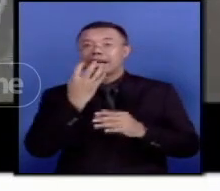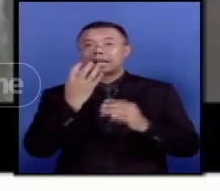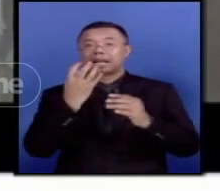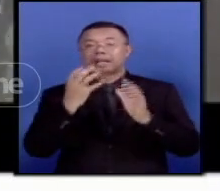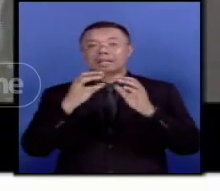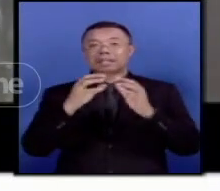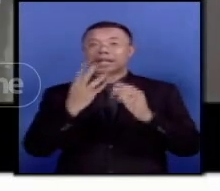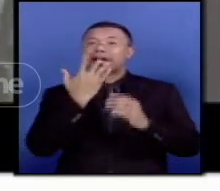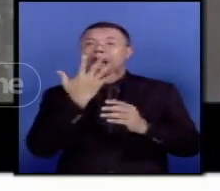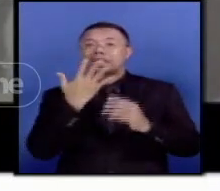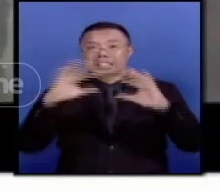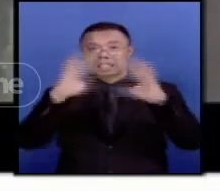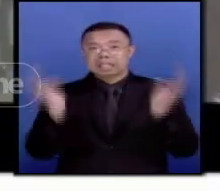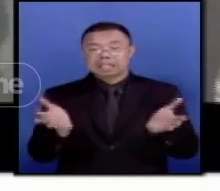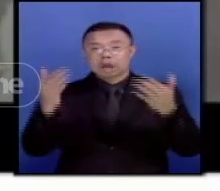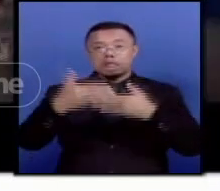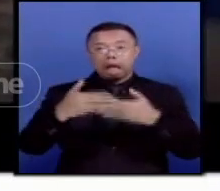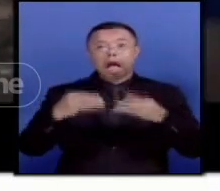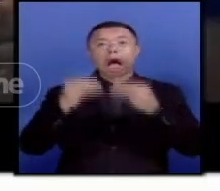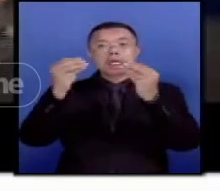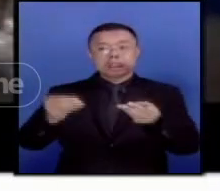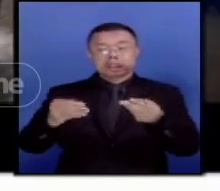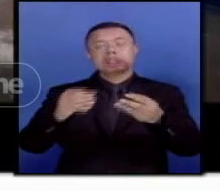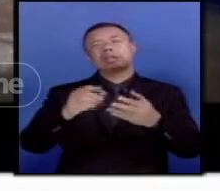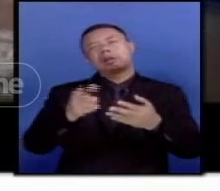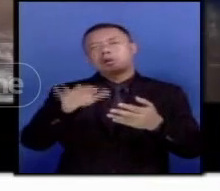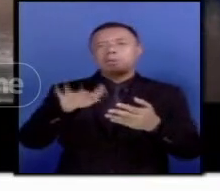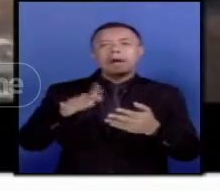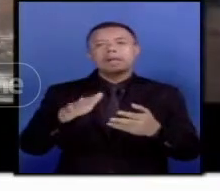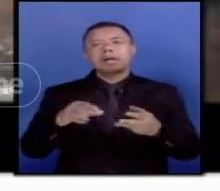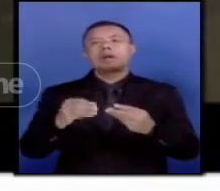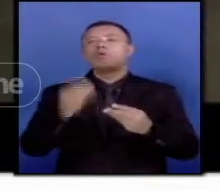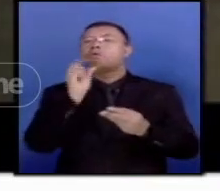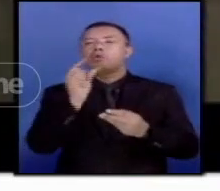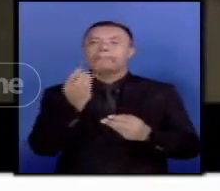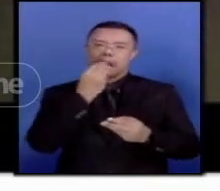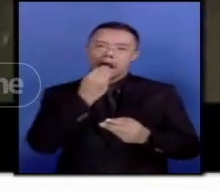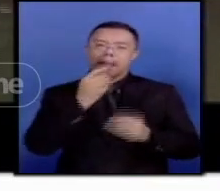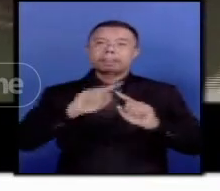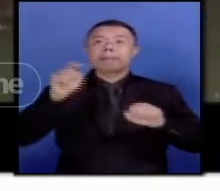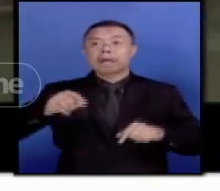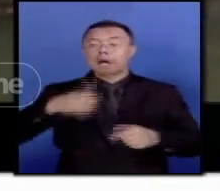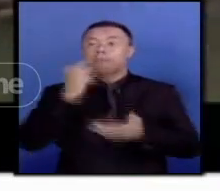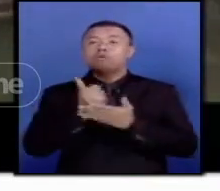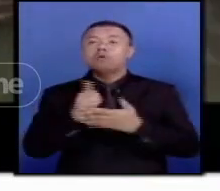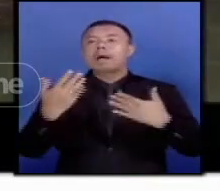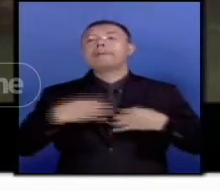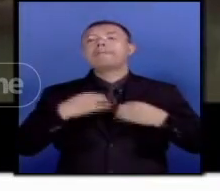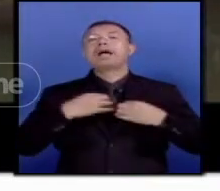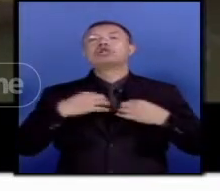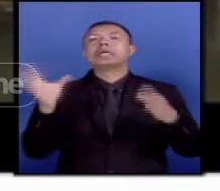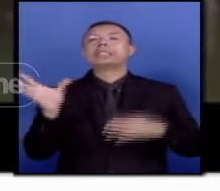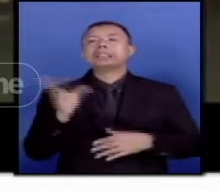sehingga sedikit meringankan beban para pengungsi namun sejauh ini memang yang dibutuhkan para pengungsi adalah pakaian kering